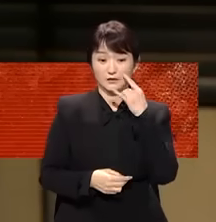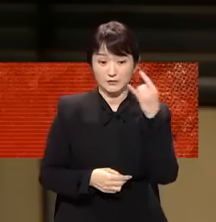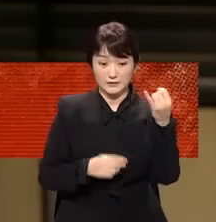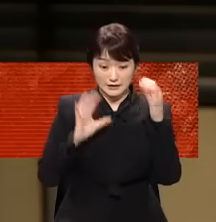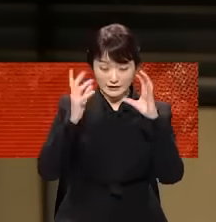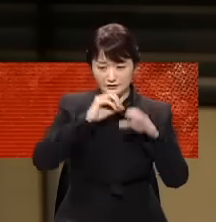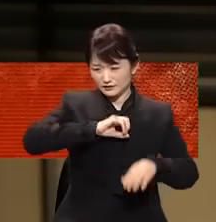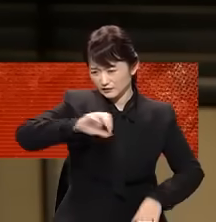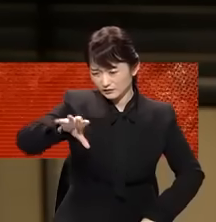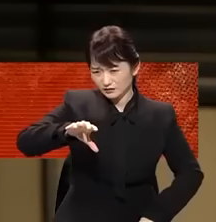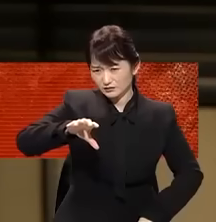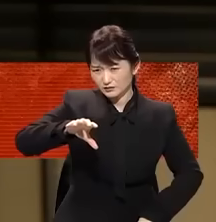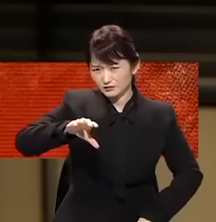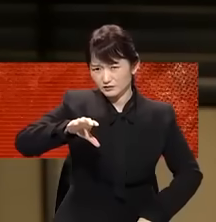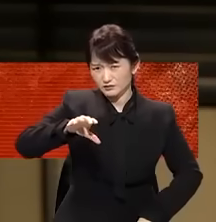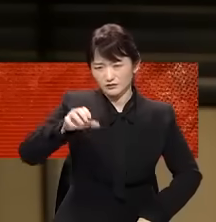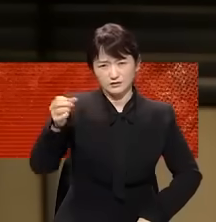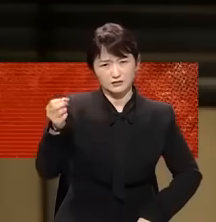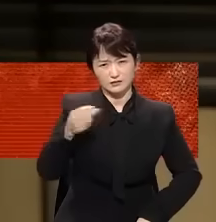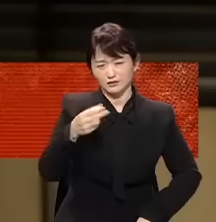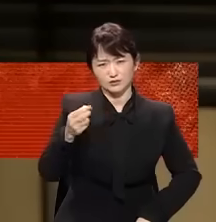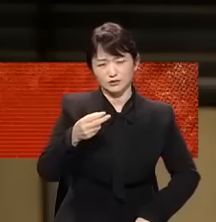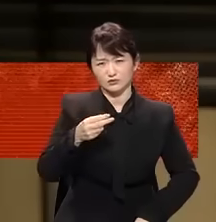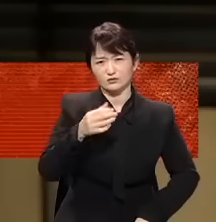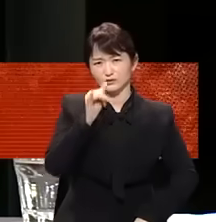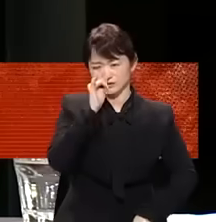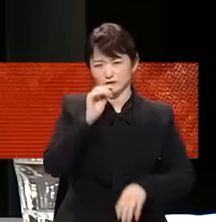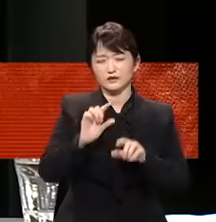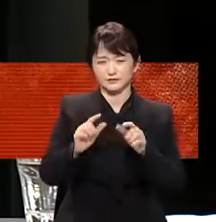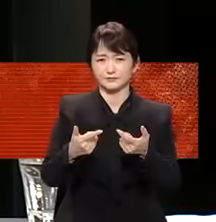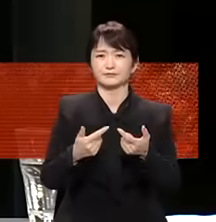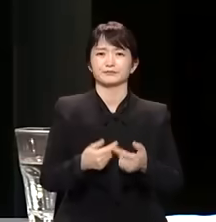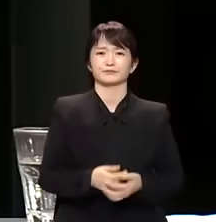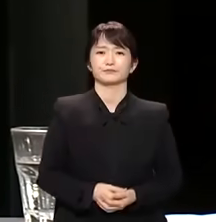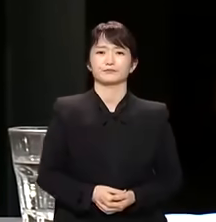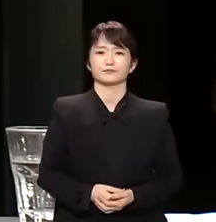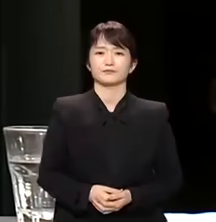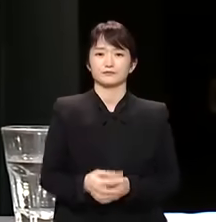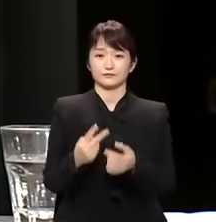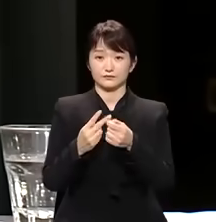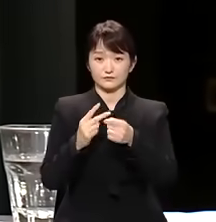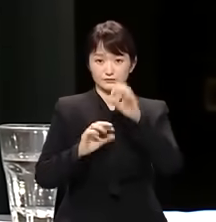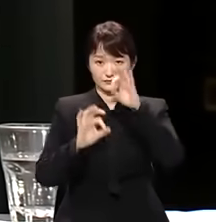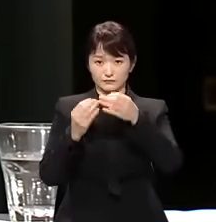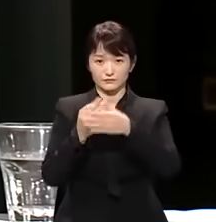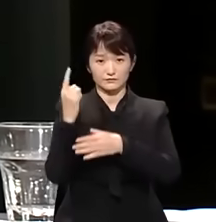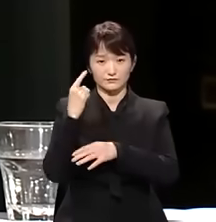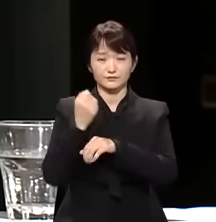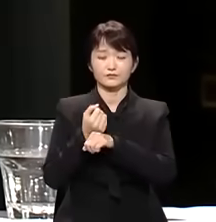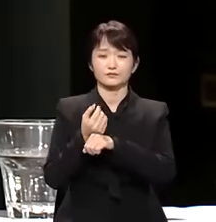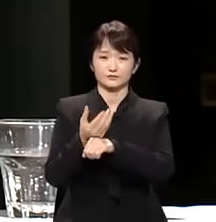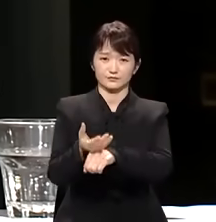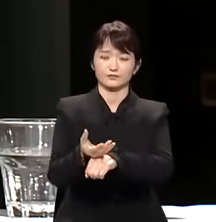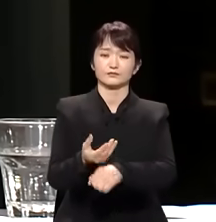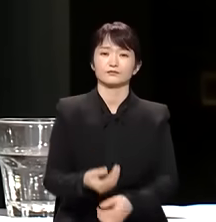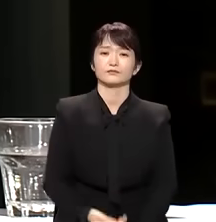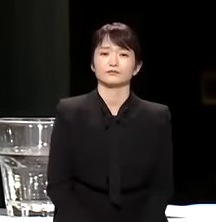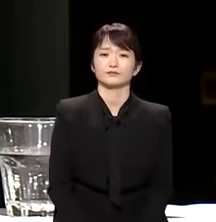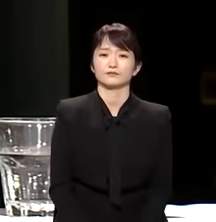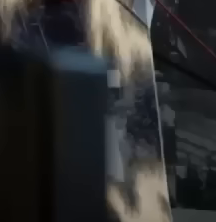일이 흔한 일은 아니잖아요 그러니깐요 알겠습니다 자 첫 번째 사건 이렇게 정리하고요 두 번째 사건